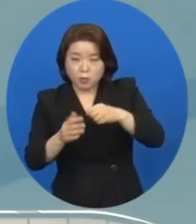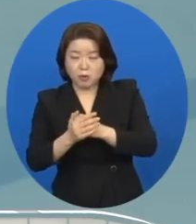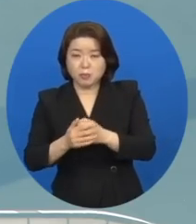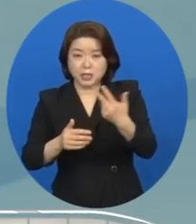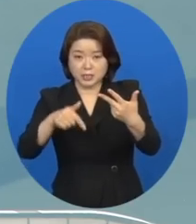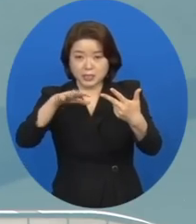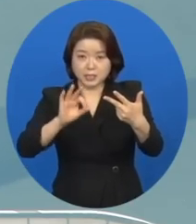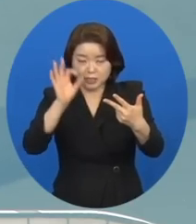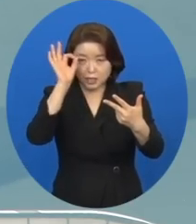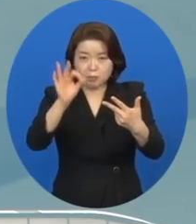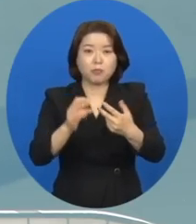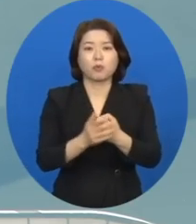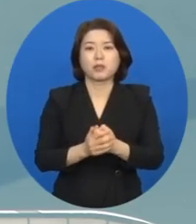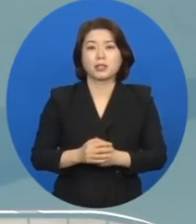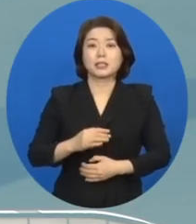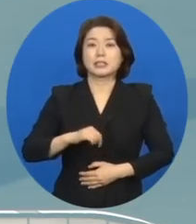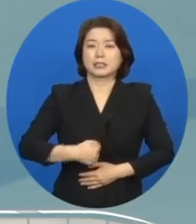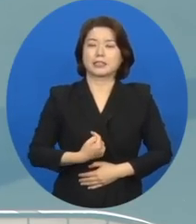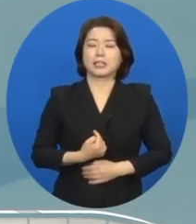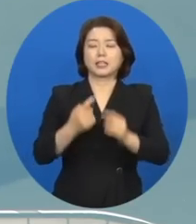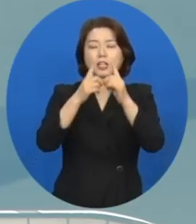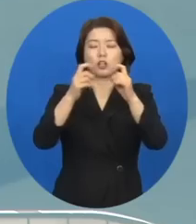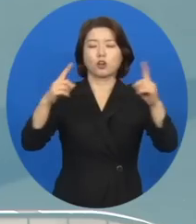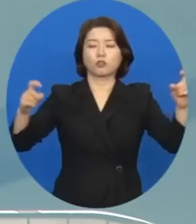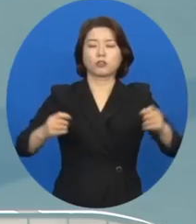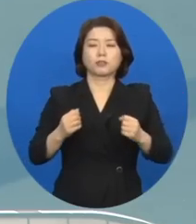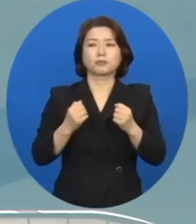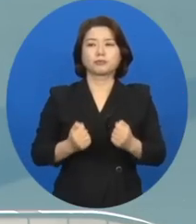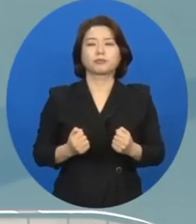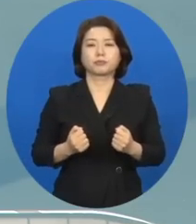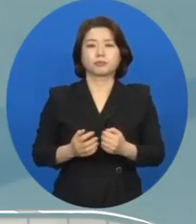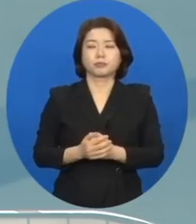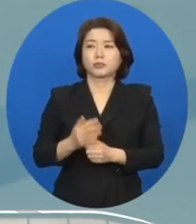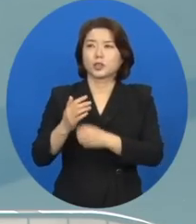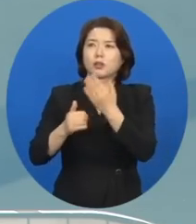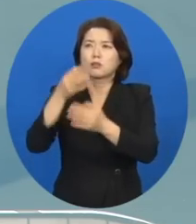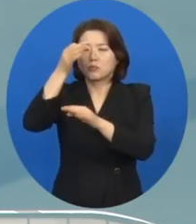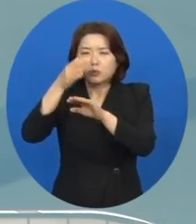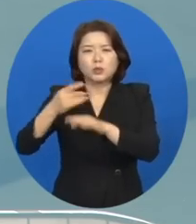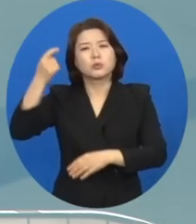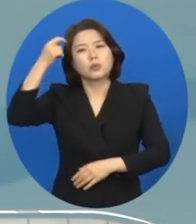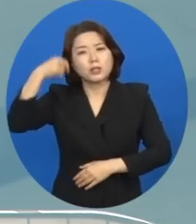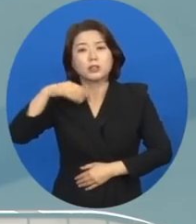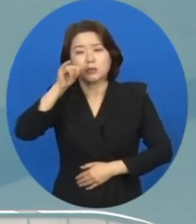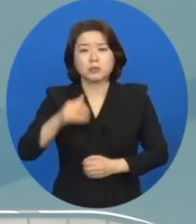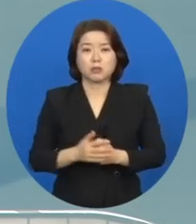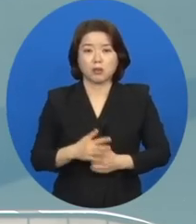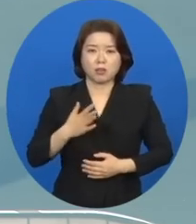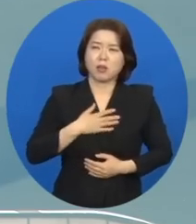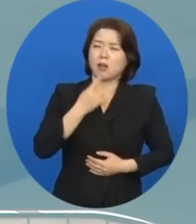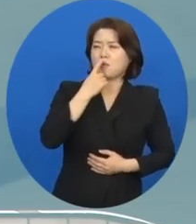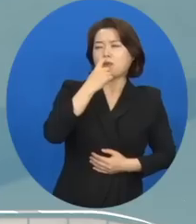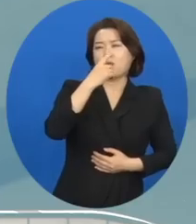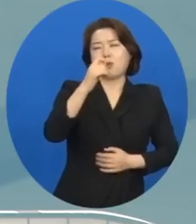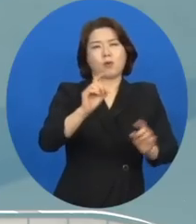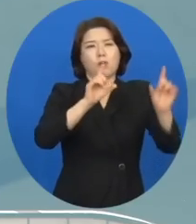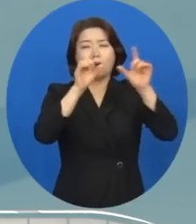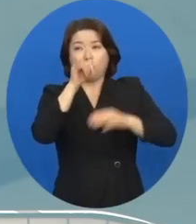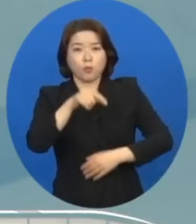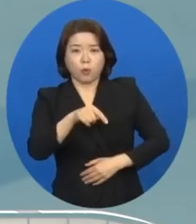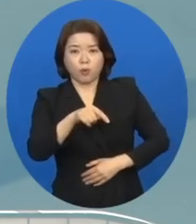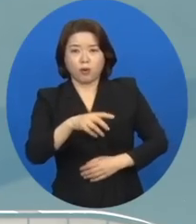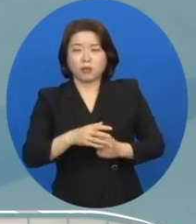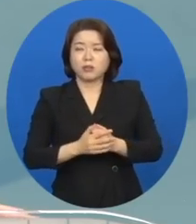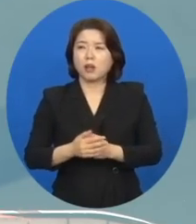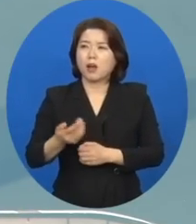하루는 자기의 궁에서 딱 있는데 하나님께 너무 죄송한 거예요. 자기는 너무 멋진 곳에 살고 있는데